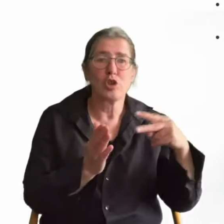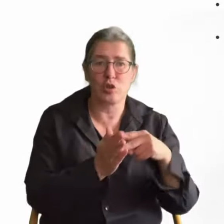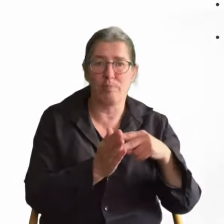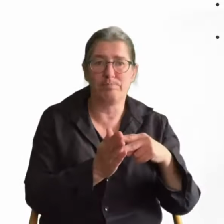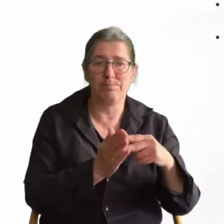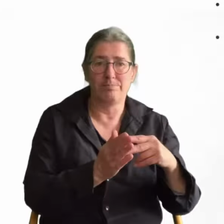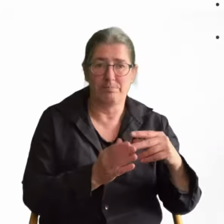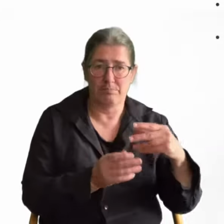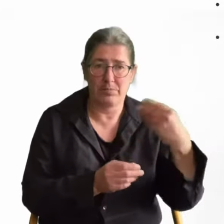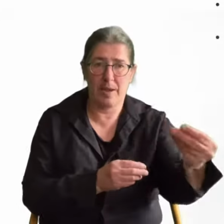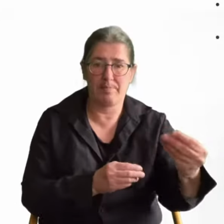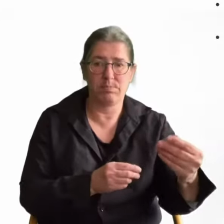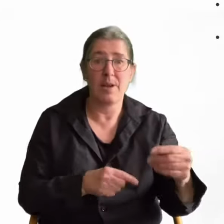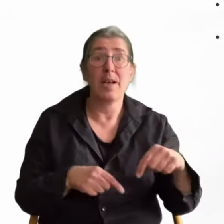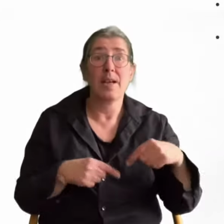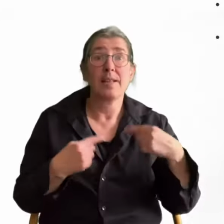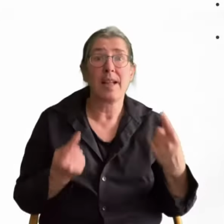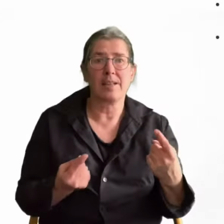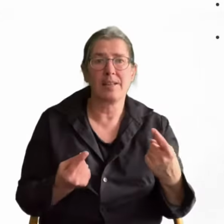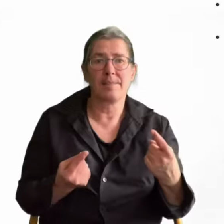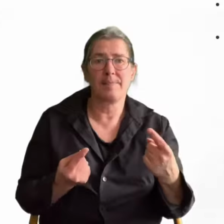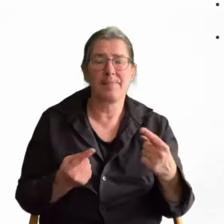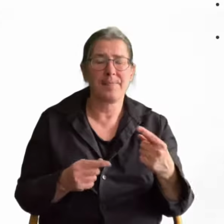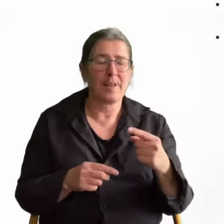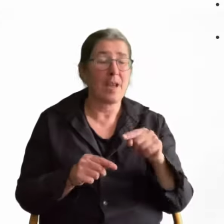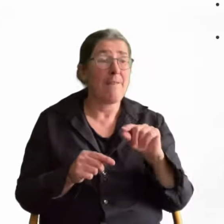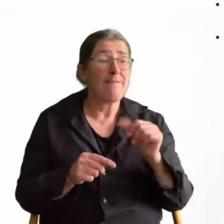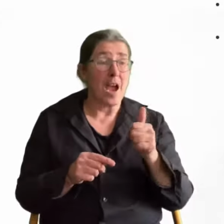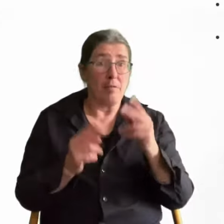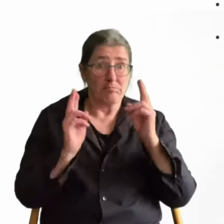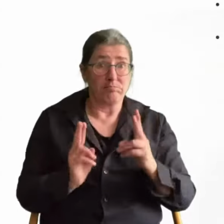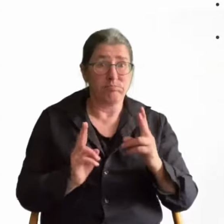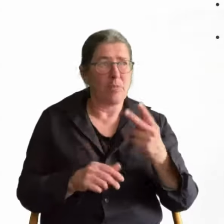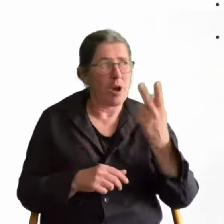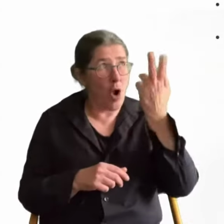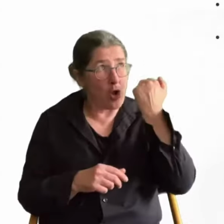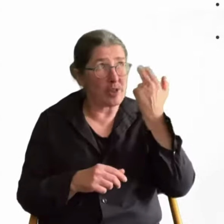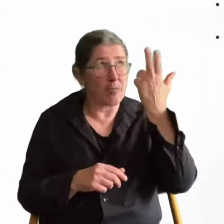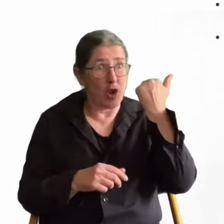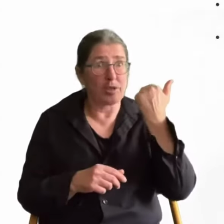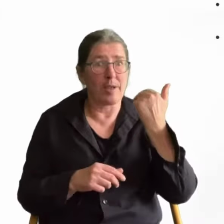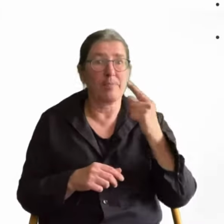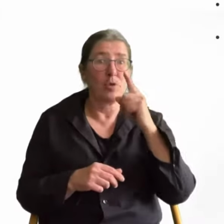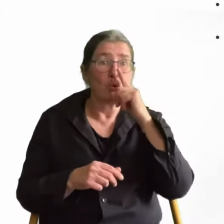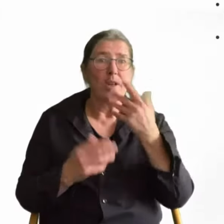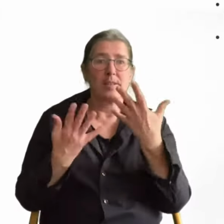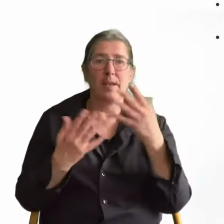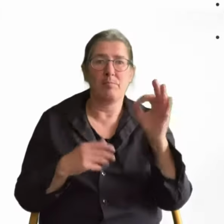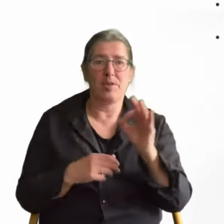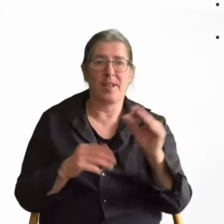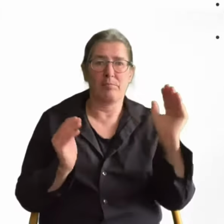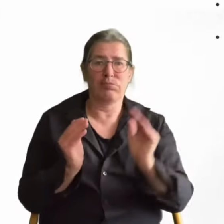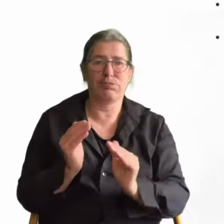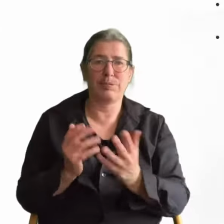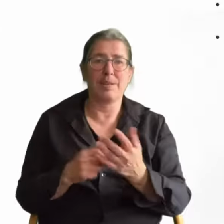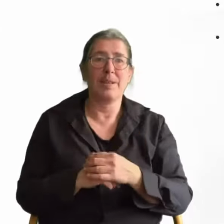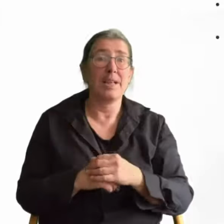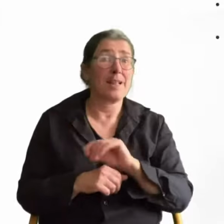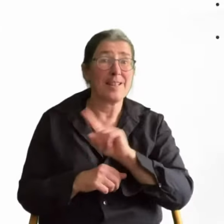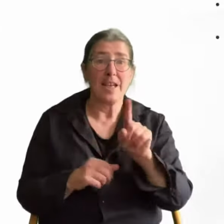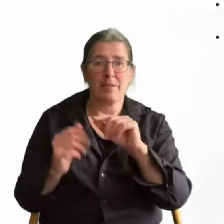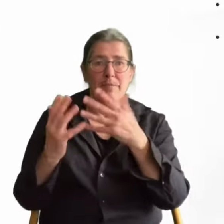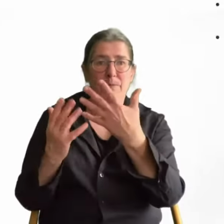stromstöße zu geben sand die quote der bedingungslos kohlhaase haben auf 10 prozent das heißt